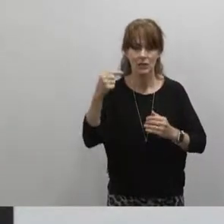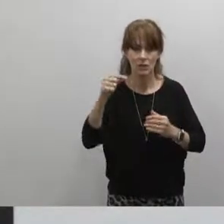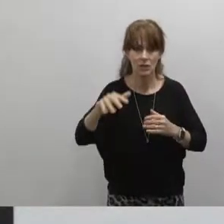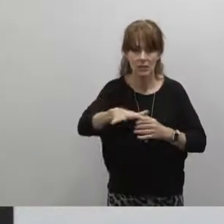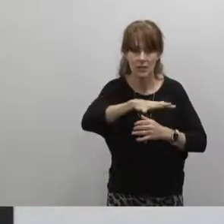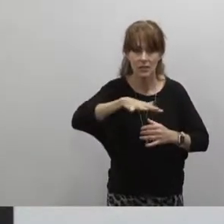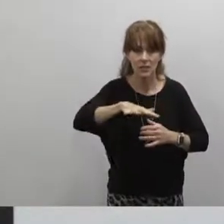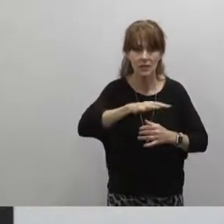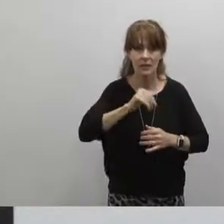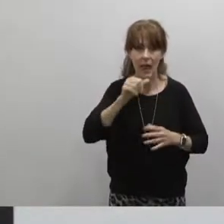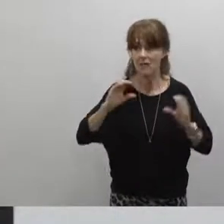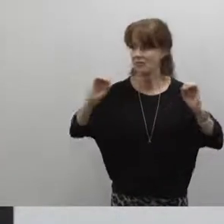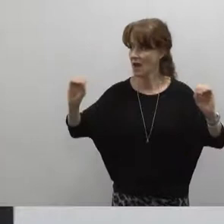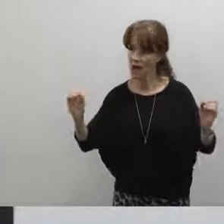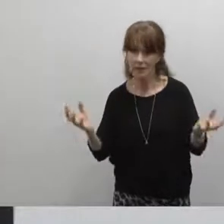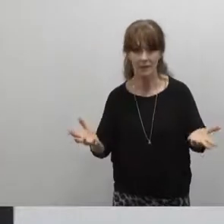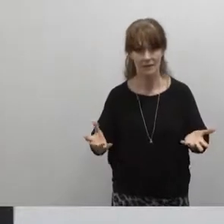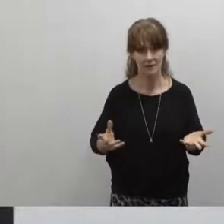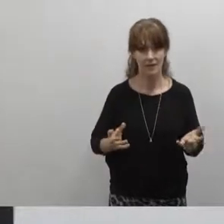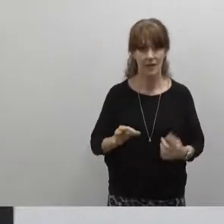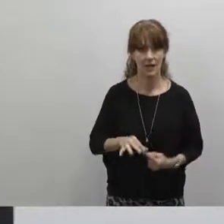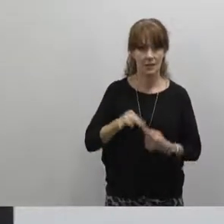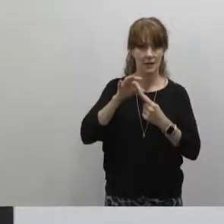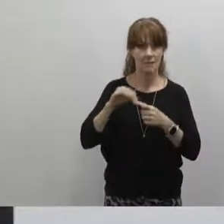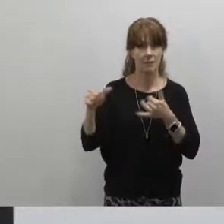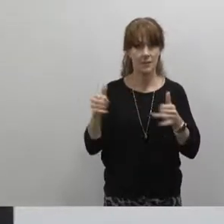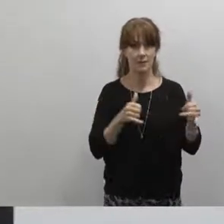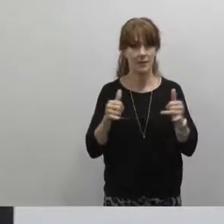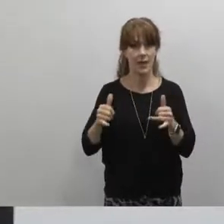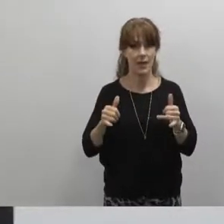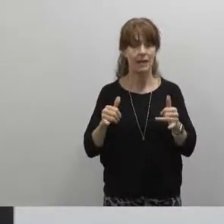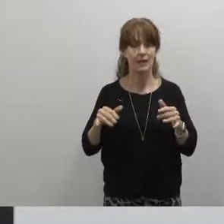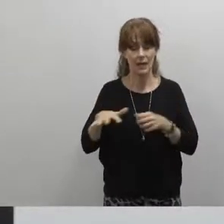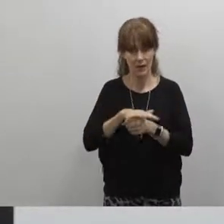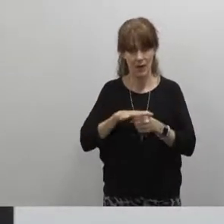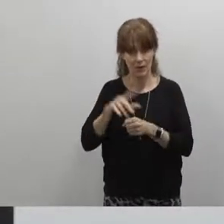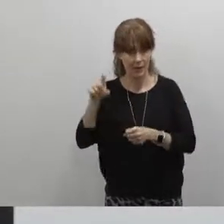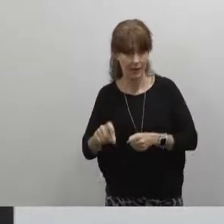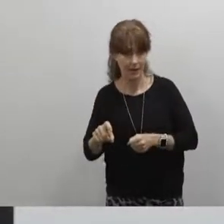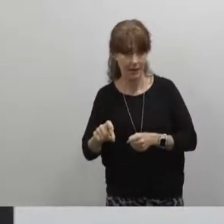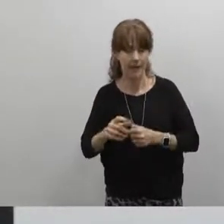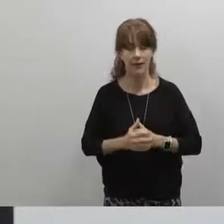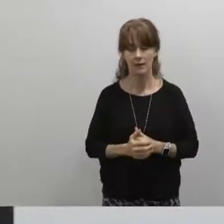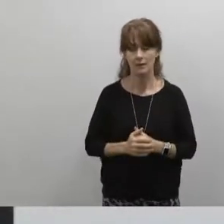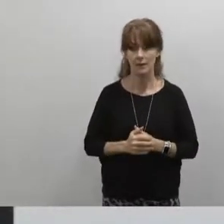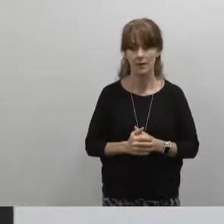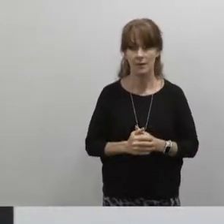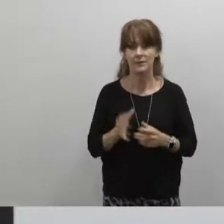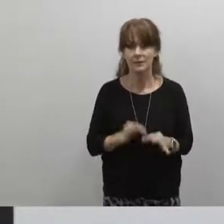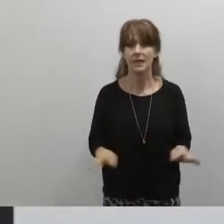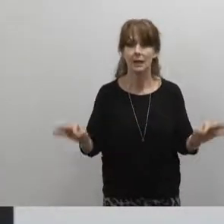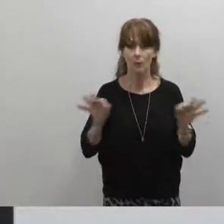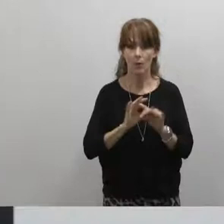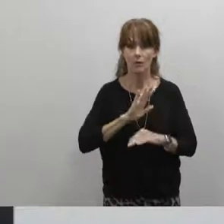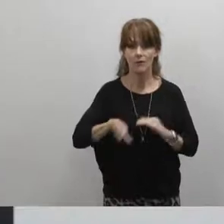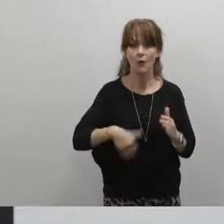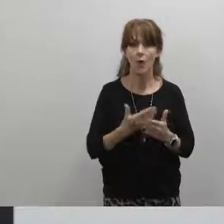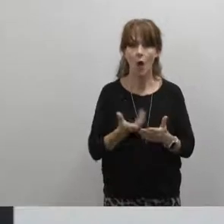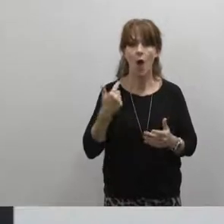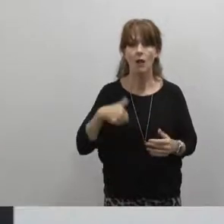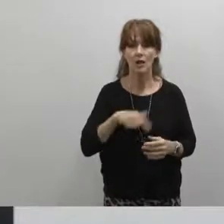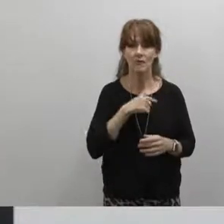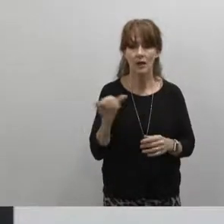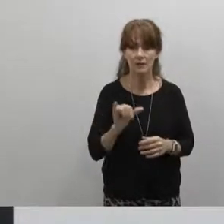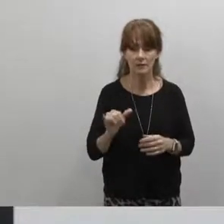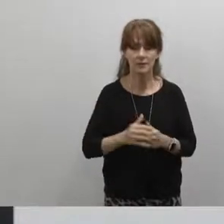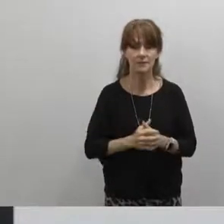to nó ngọc mình này thả dương recycle cầu rùi mùi cỏ dương thả cai làm o lang bình cái trong ban làm ho dương nó thơ mấy ai ban